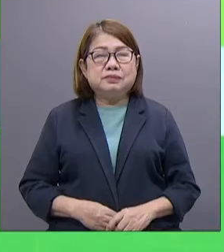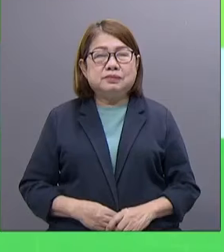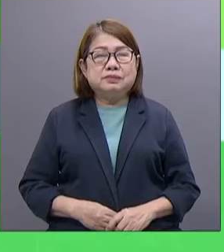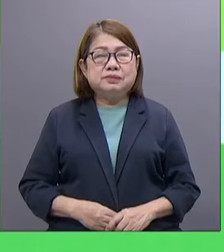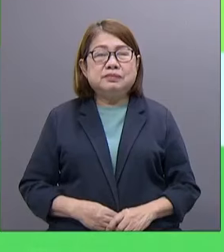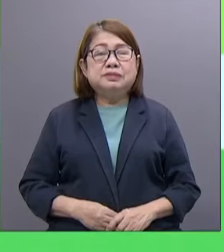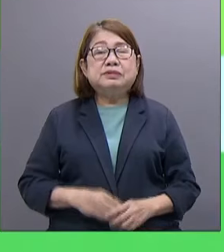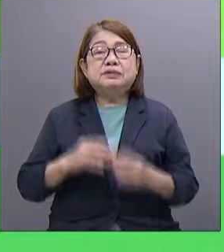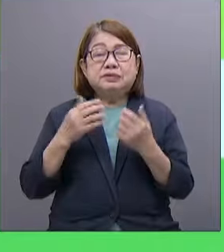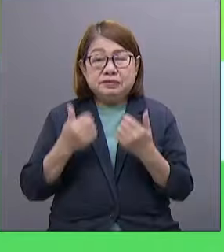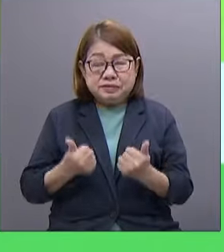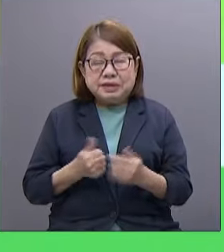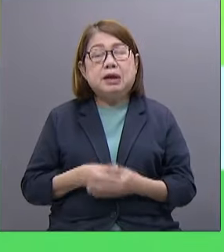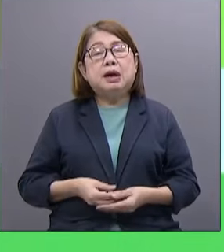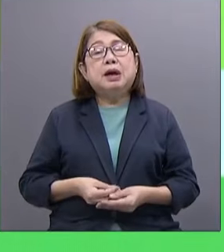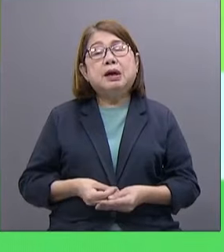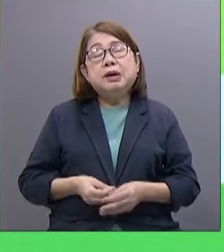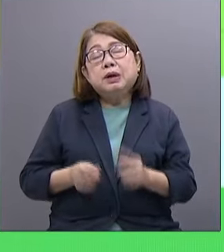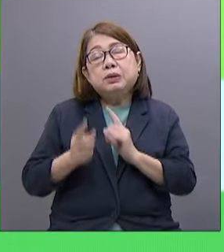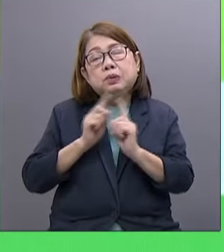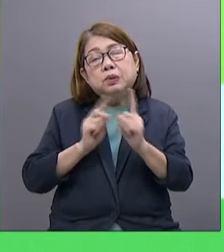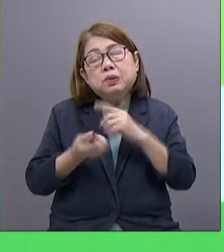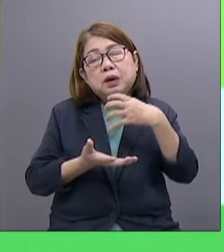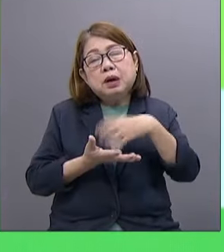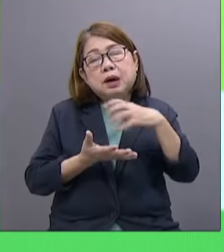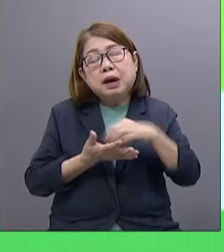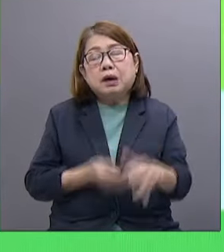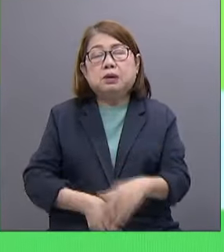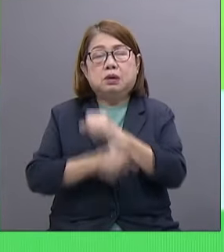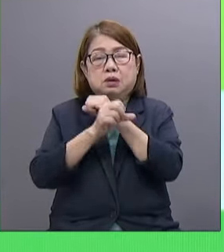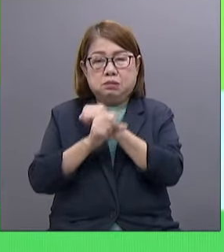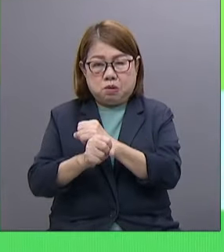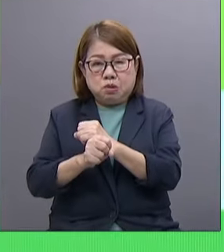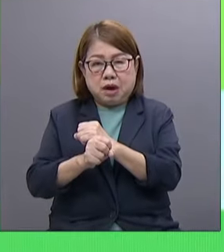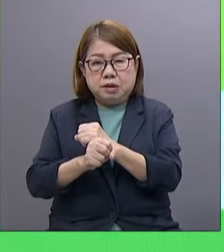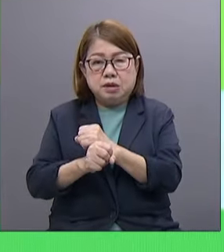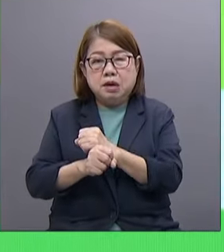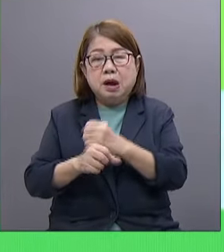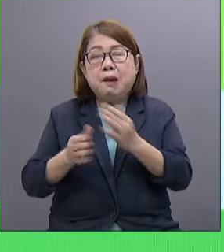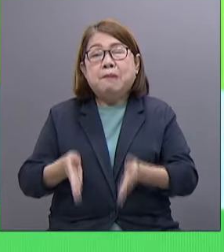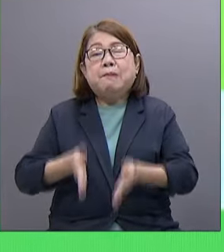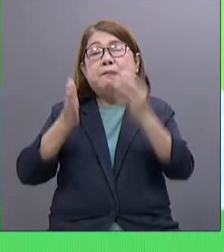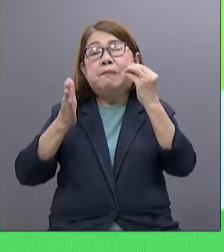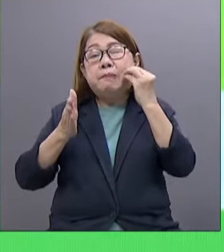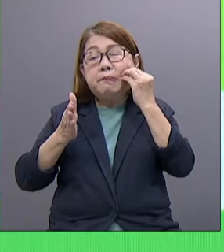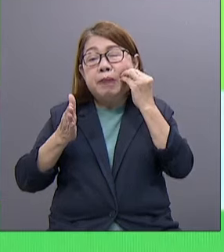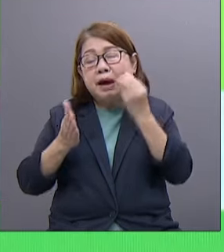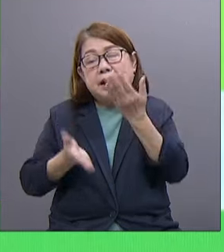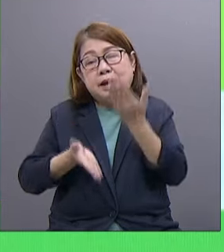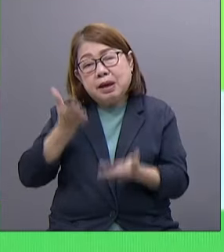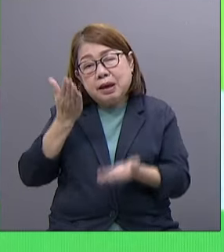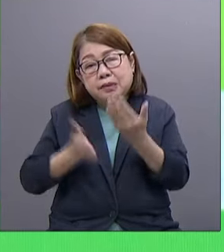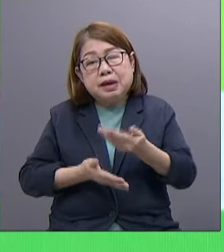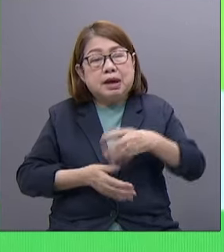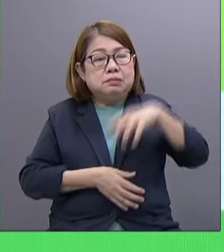นครฮิวใจวันนี้ชวนคุยกันในเรื่องของการป้องกันความเสี่ยงเกิดอัคคีภัยในอาคารรวมไปถึงพื้นที่การค้าสัตว์อย่างไร